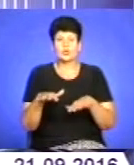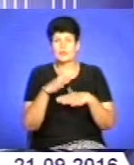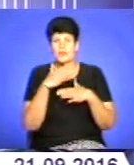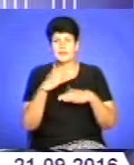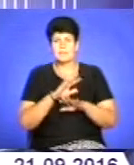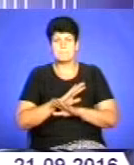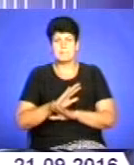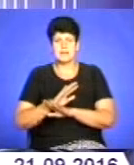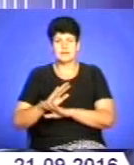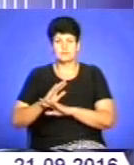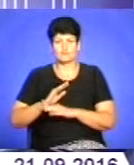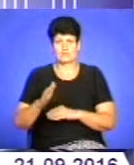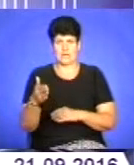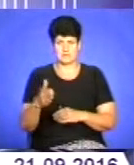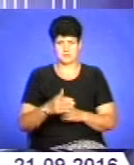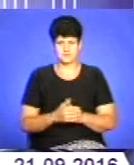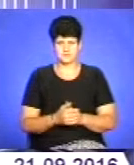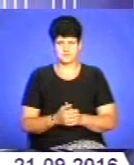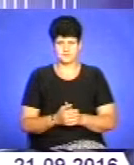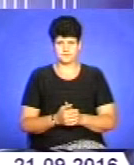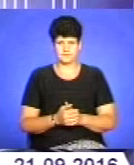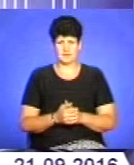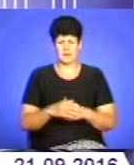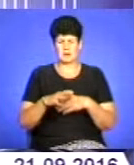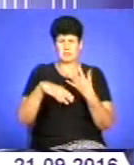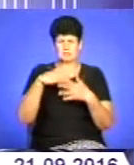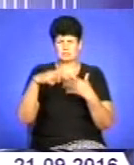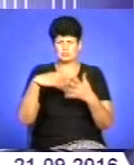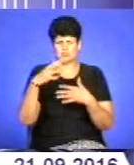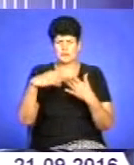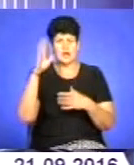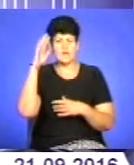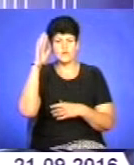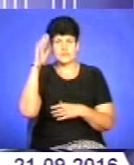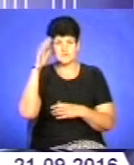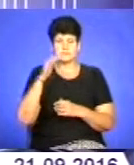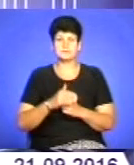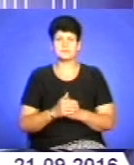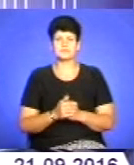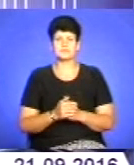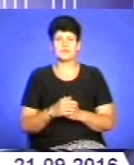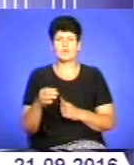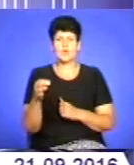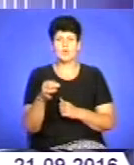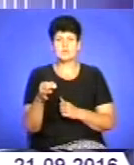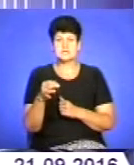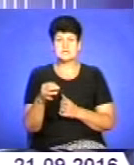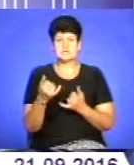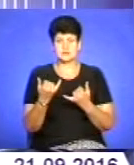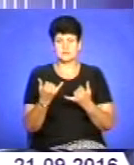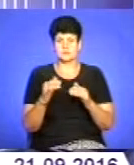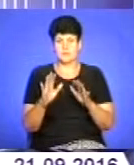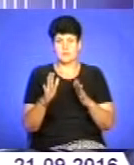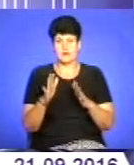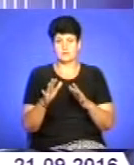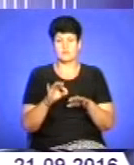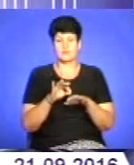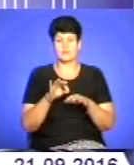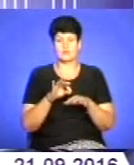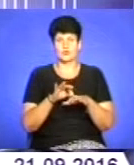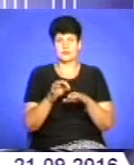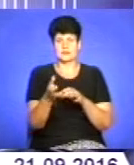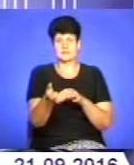мертвої риби і мутна, каламутна дуже вода. В озері на даний момент проводиться забір води.